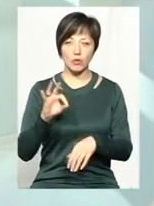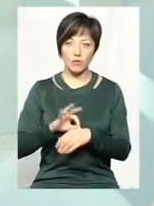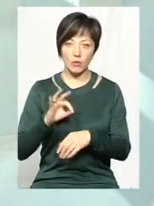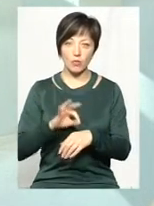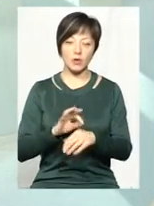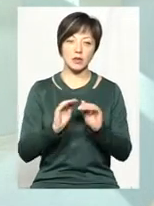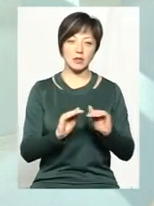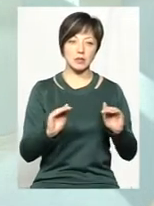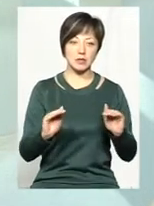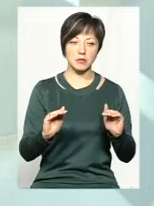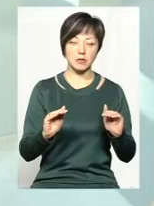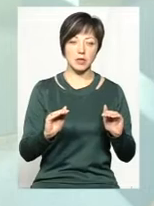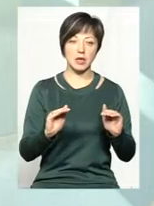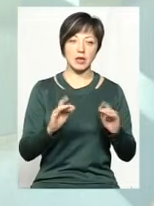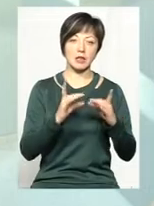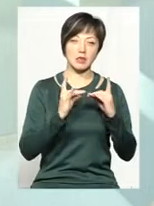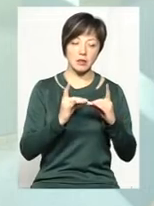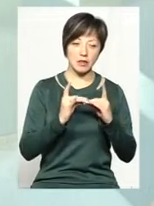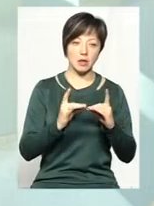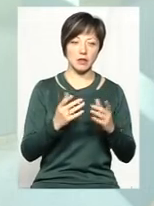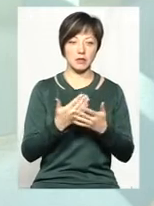дітям з притулків.